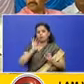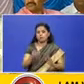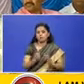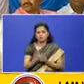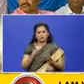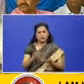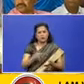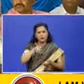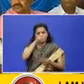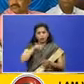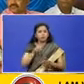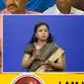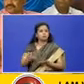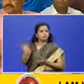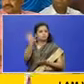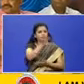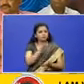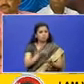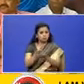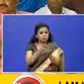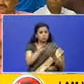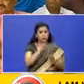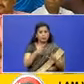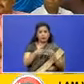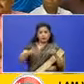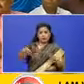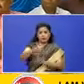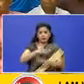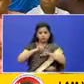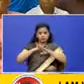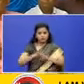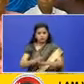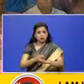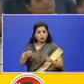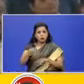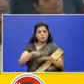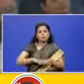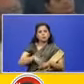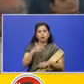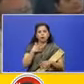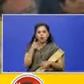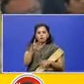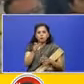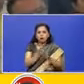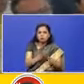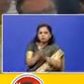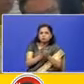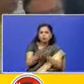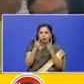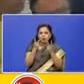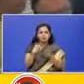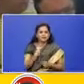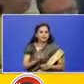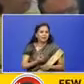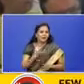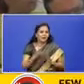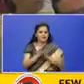के अलग अलग हिस्सों में पर्यावरण संरक्षण को लेकर बढ़ रहे उत्साह को देखकर बहुत ही खुश हूं।